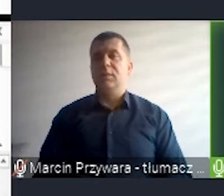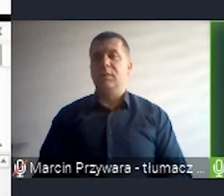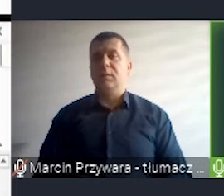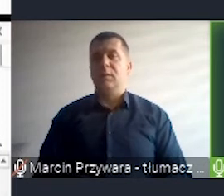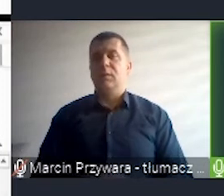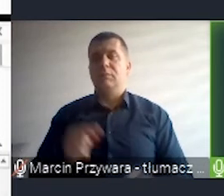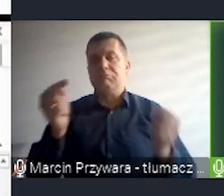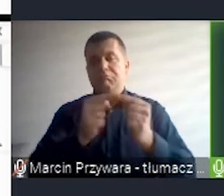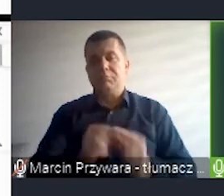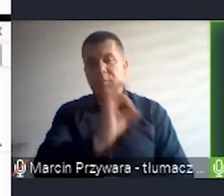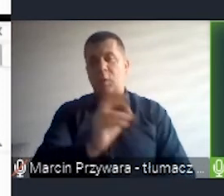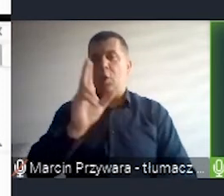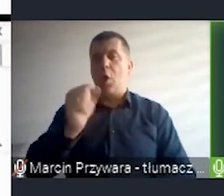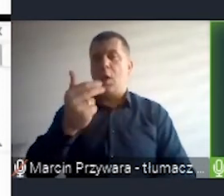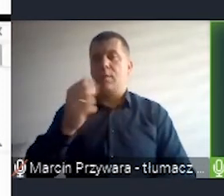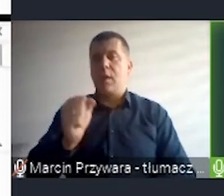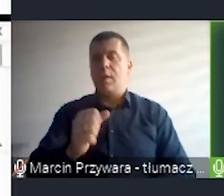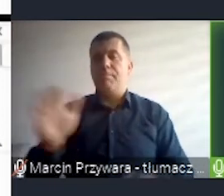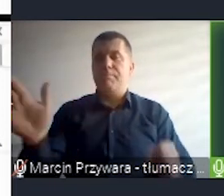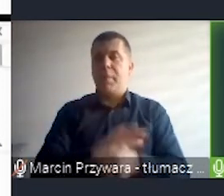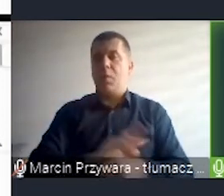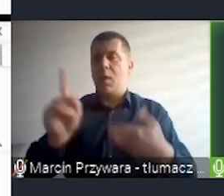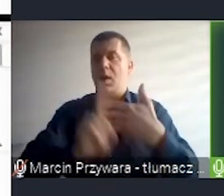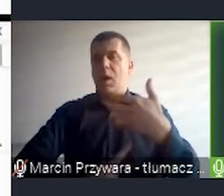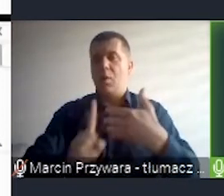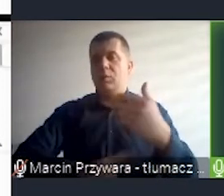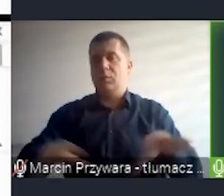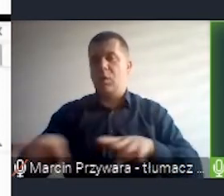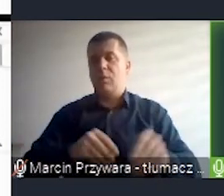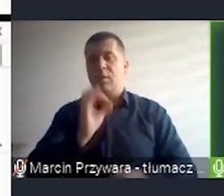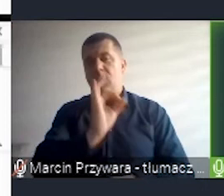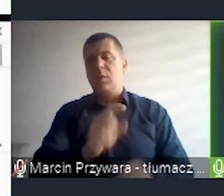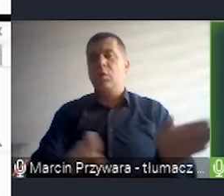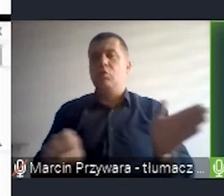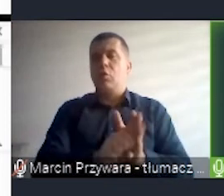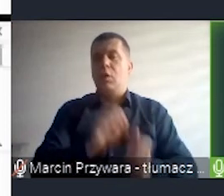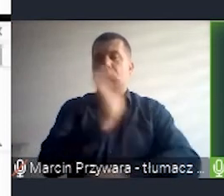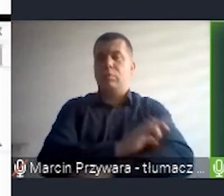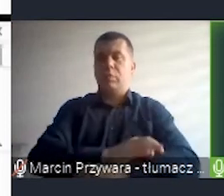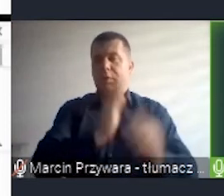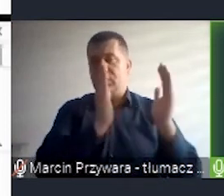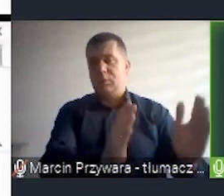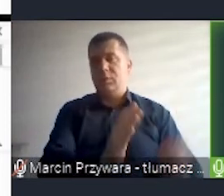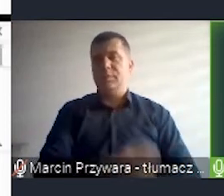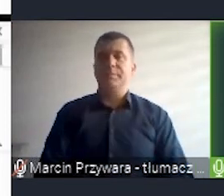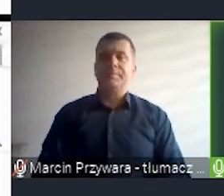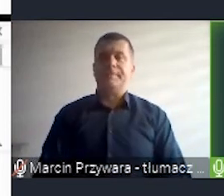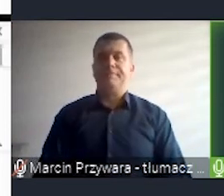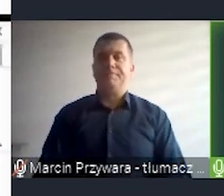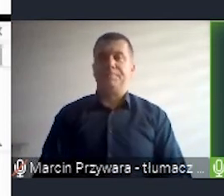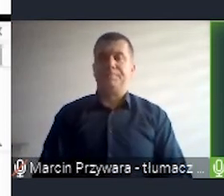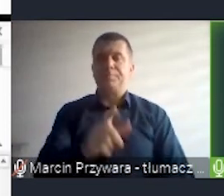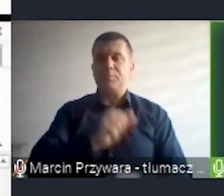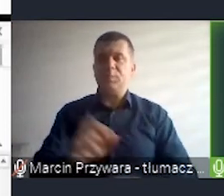na odpowiednich kontach, jeżeli mówimy o pełnej rachunkowości, kontach przypisanych tylko do projektu. I to jest